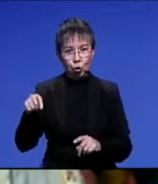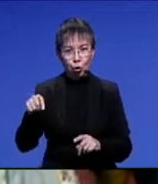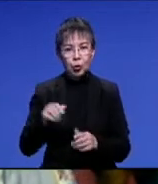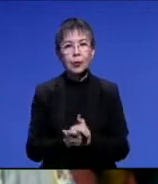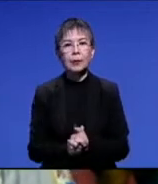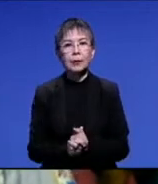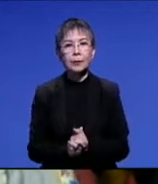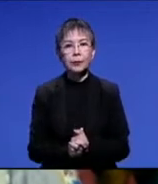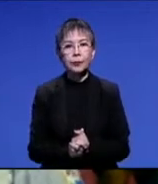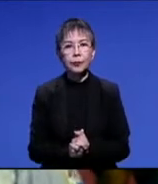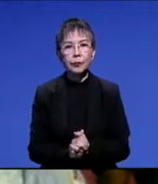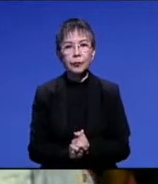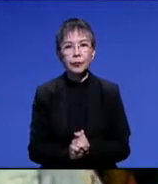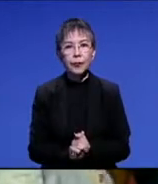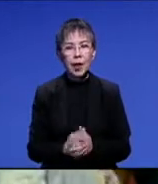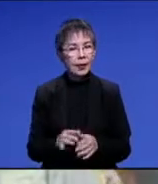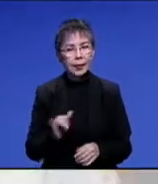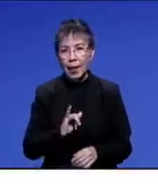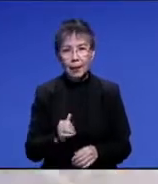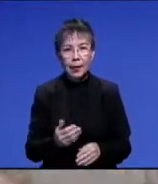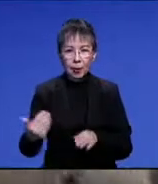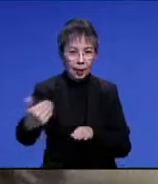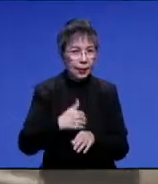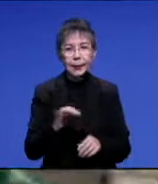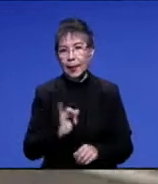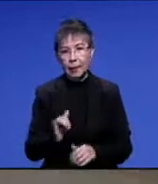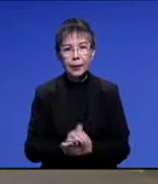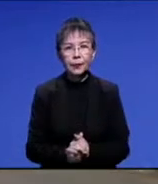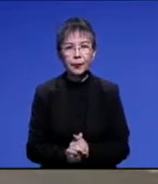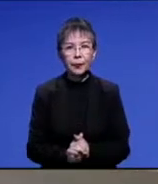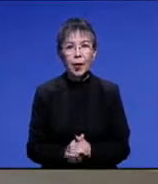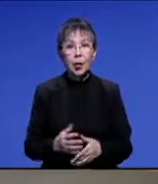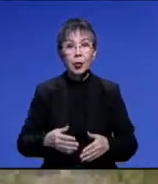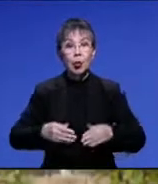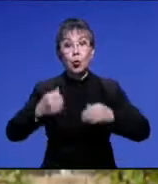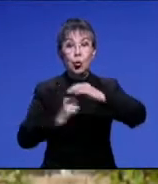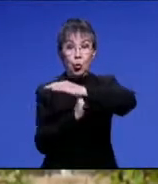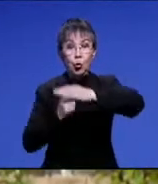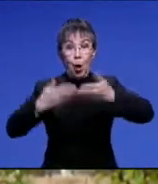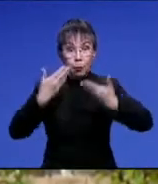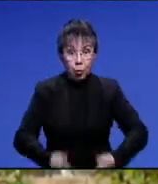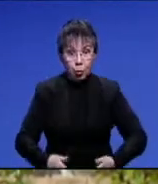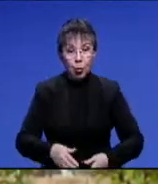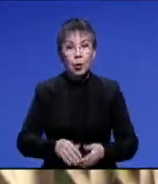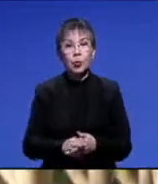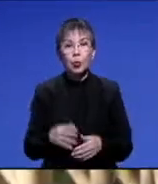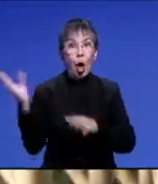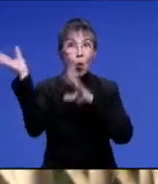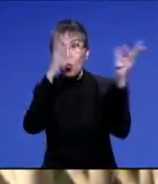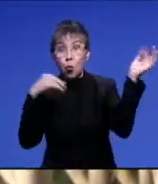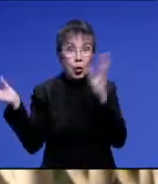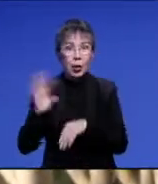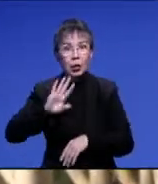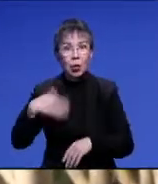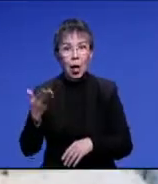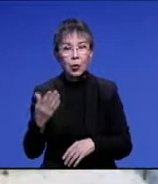utara. Sebaliknya berikut juga sama. Pasca ambruk September 2016 akibat hujan badai, JPO belum